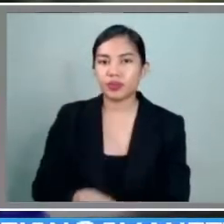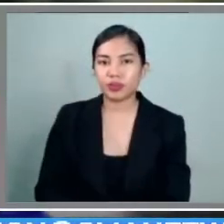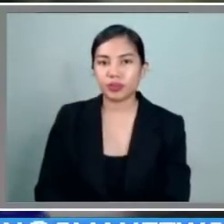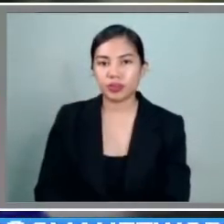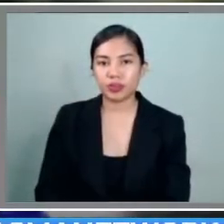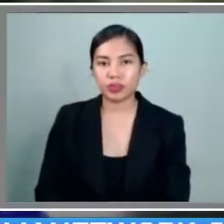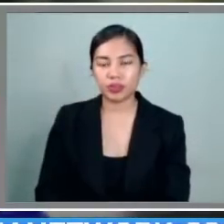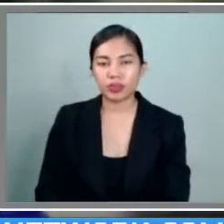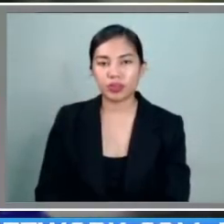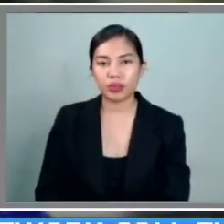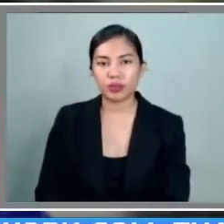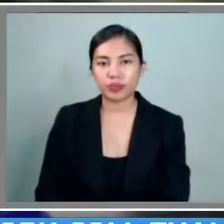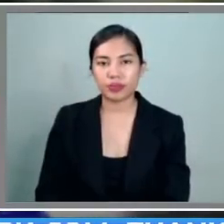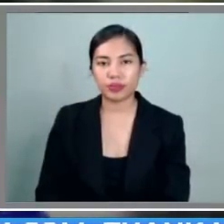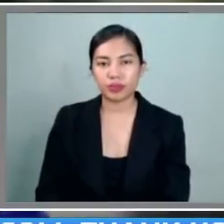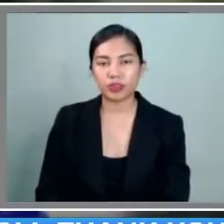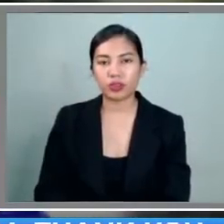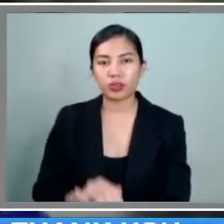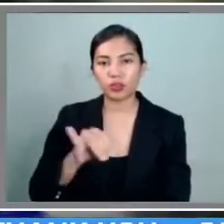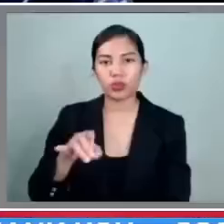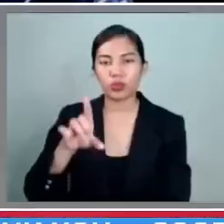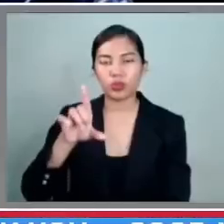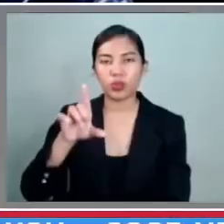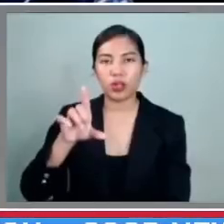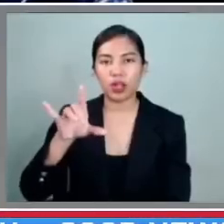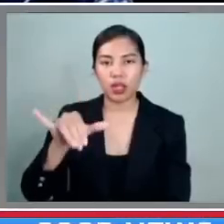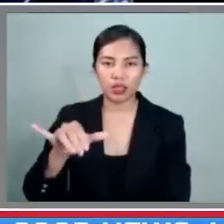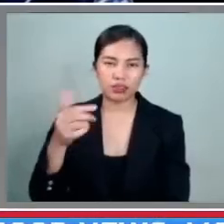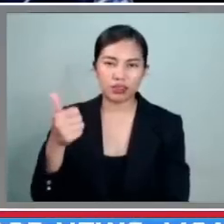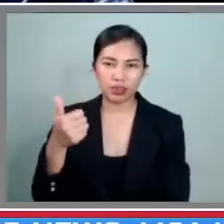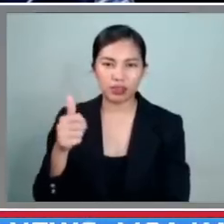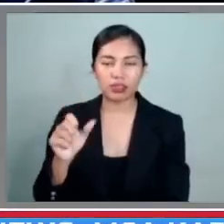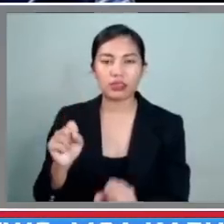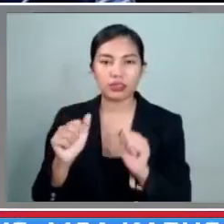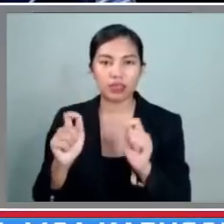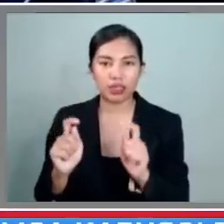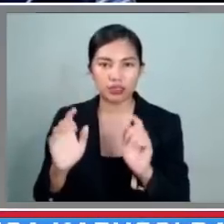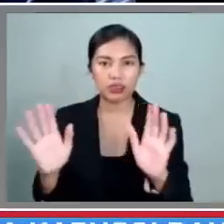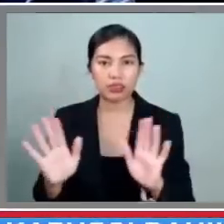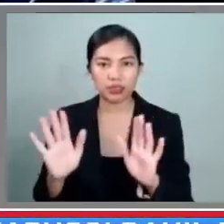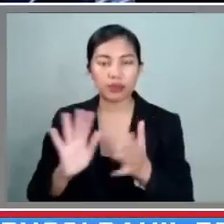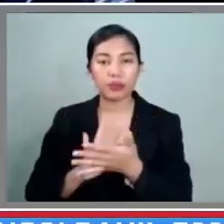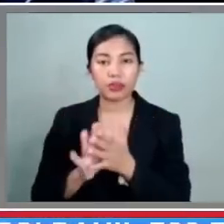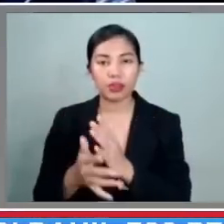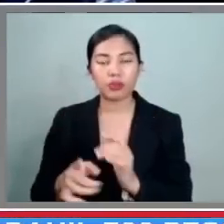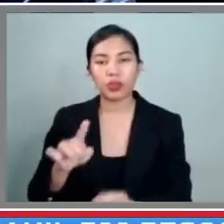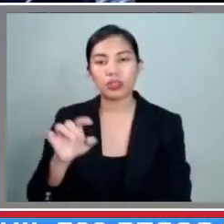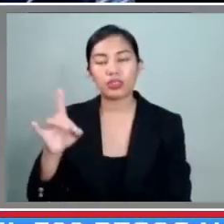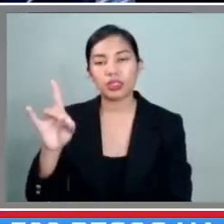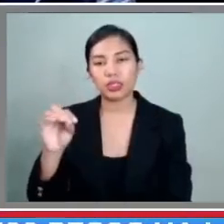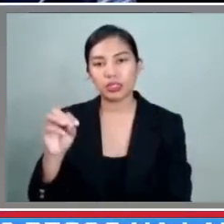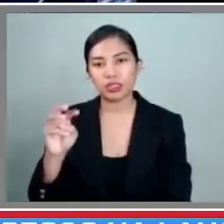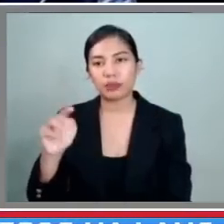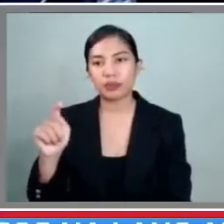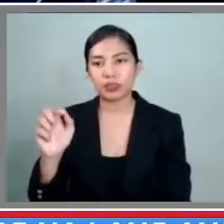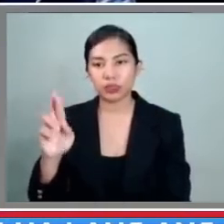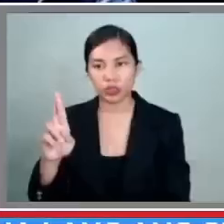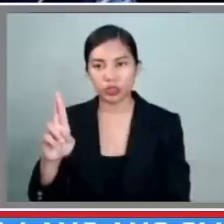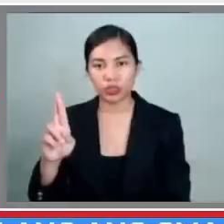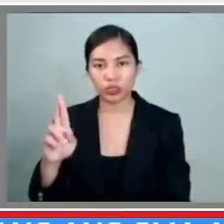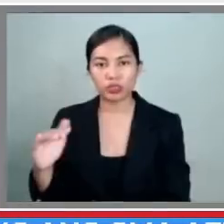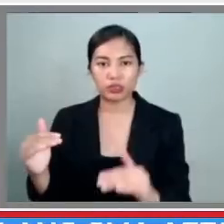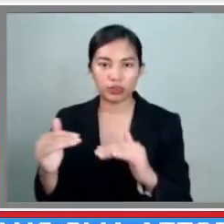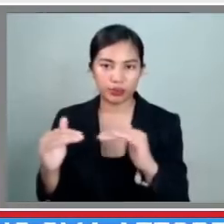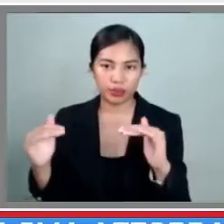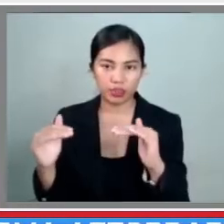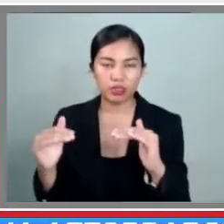by July 10 or sa Sabado or Linggo ay magiging 180 meters na po yung ating elevation. Unless of course